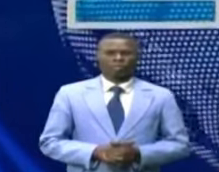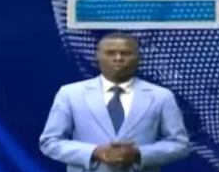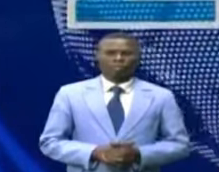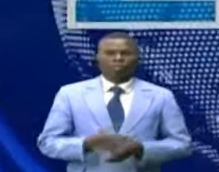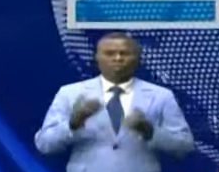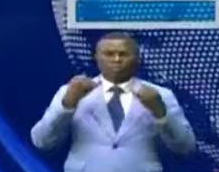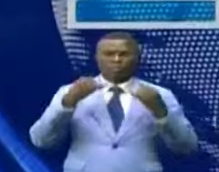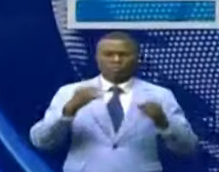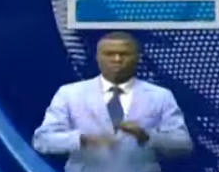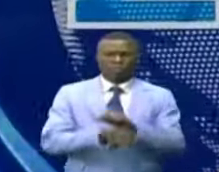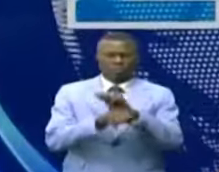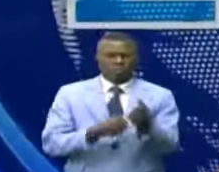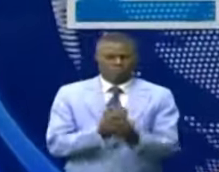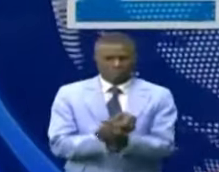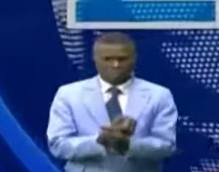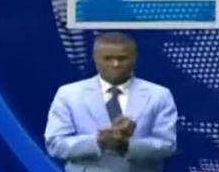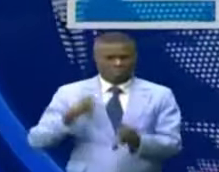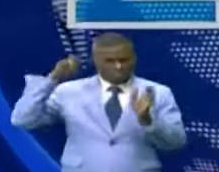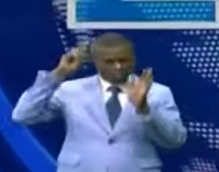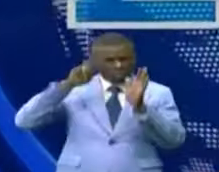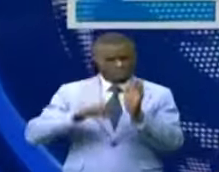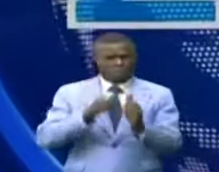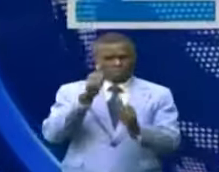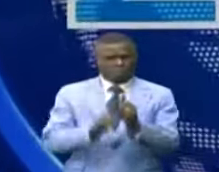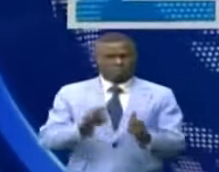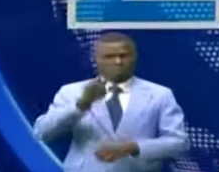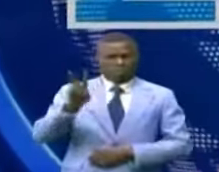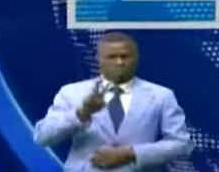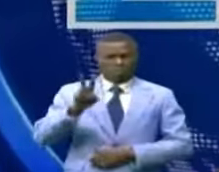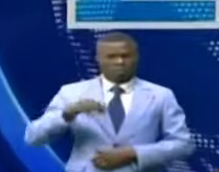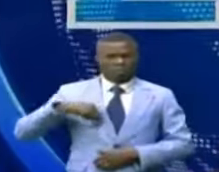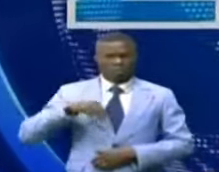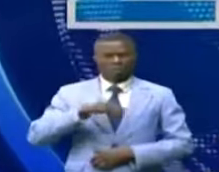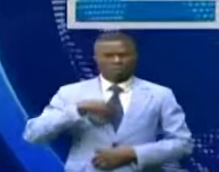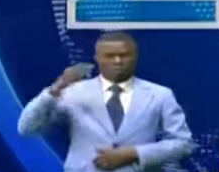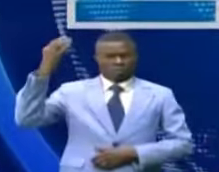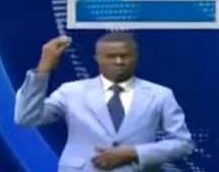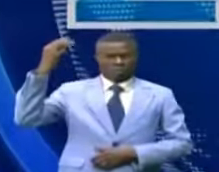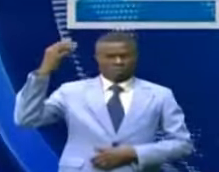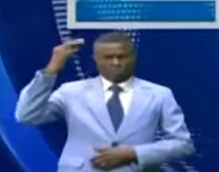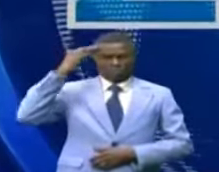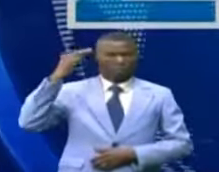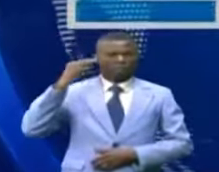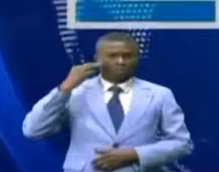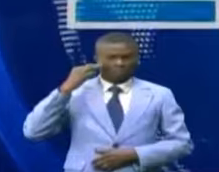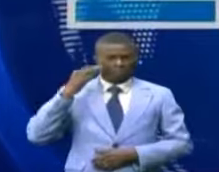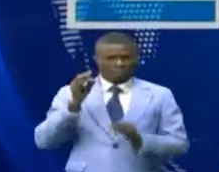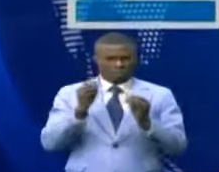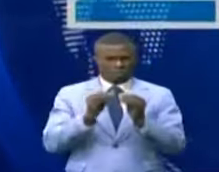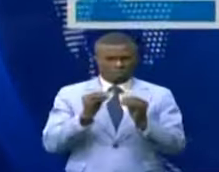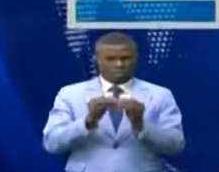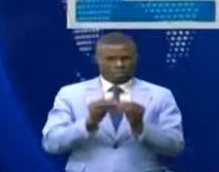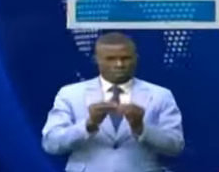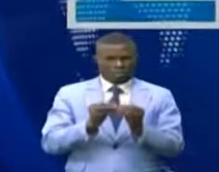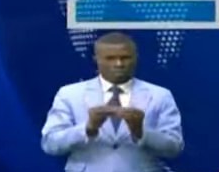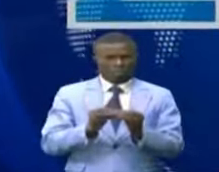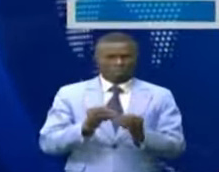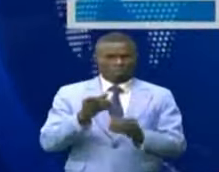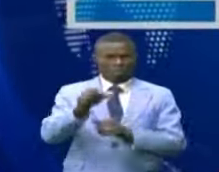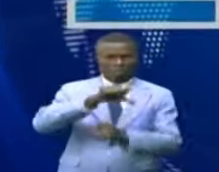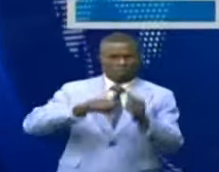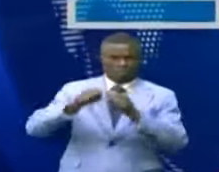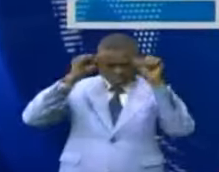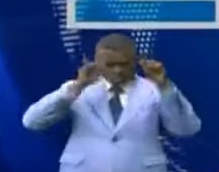sans nouvelle, la tradition a été respectée au gouvernement. Comme chaque vendredi, les membres de l'exécutif national se sont retrouvés en présentiel autour du président